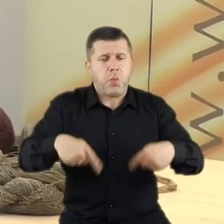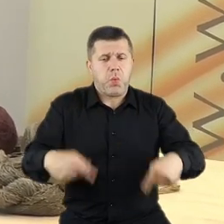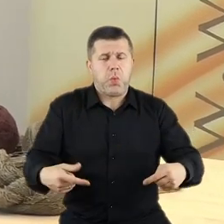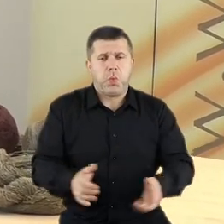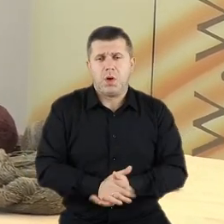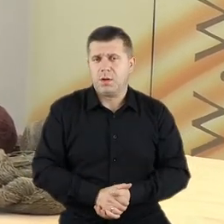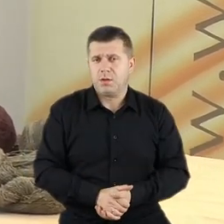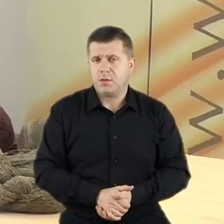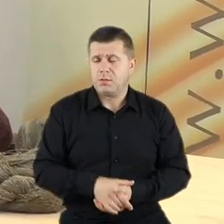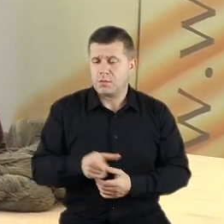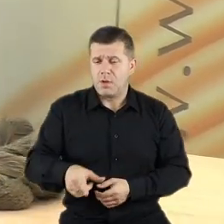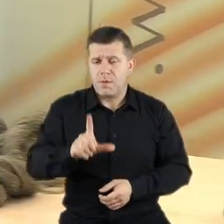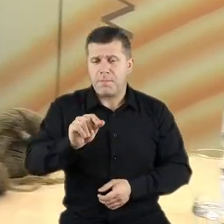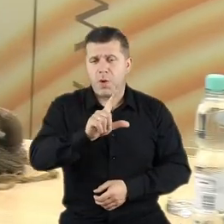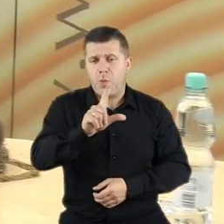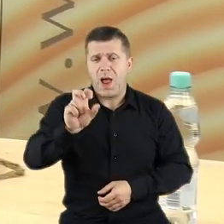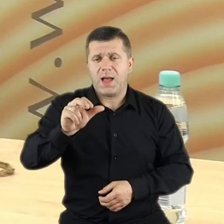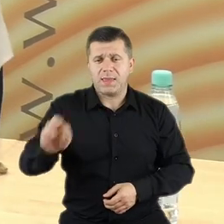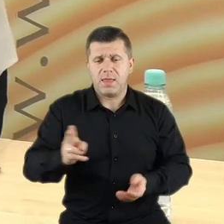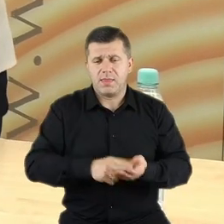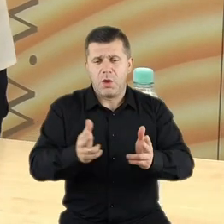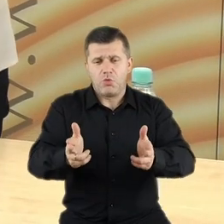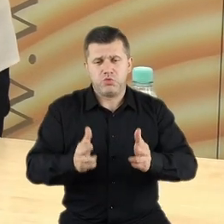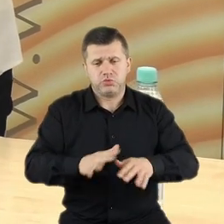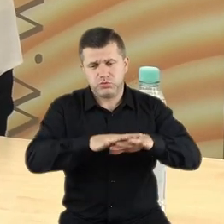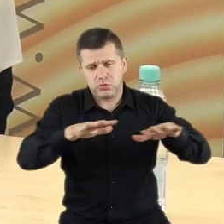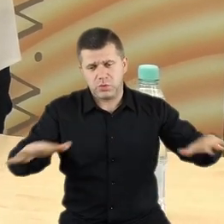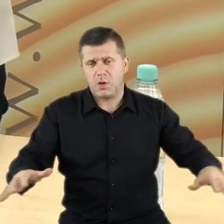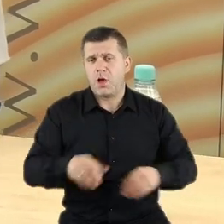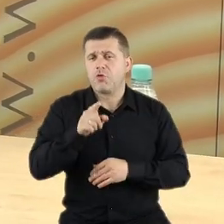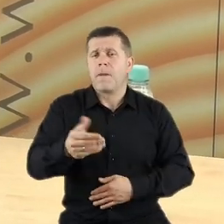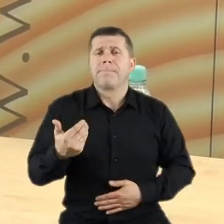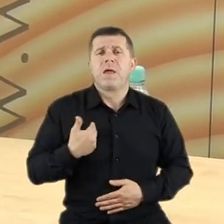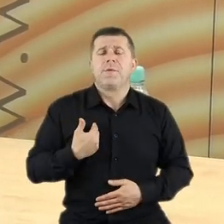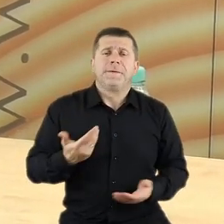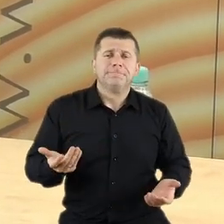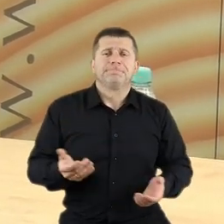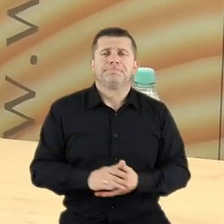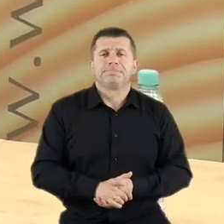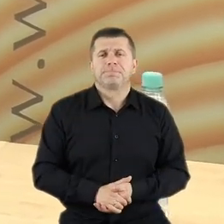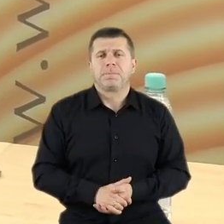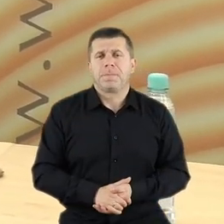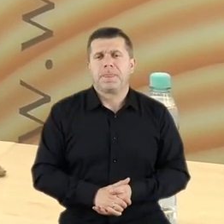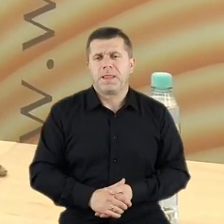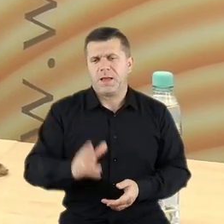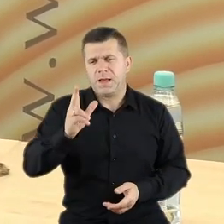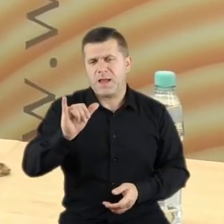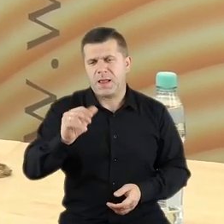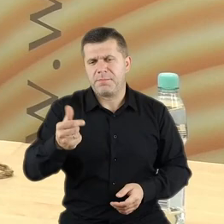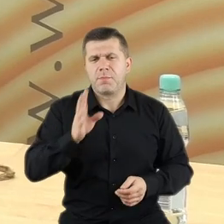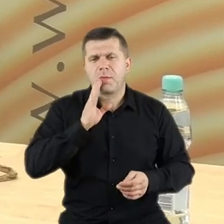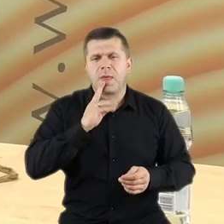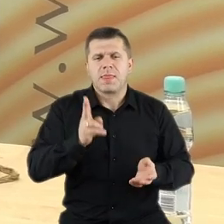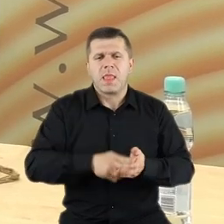ta płachta na łóżko a to była tak jak no pili mnie kilim jak narzuta na łóżko